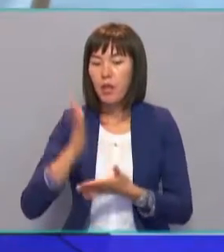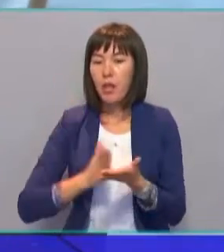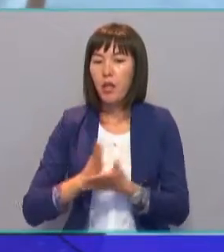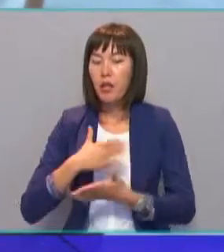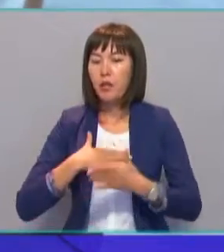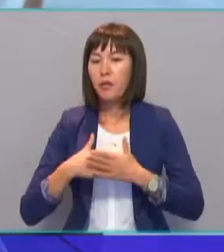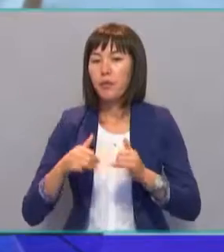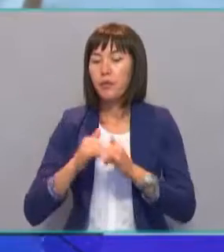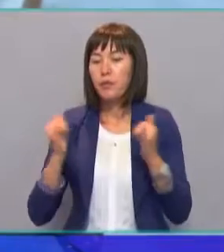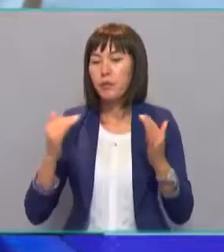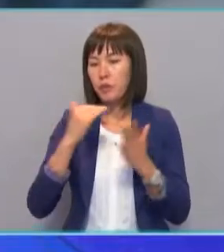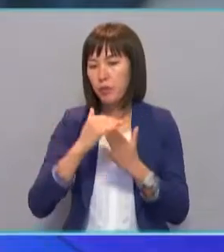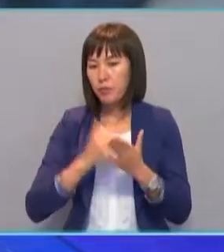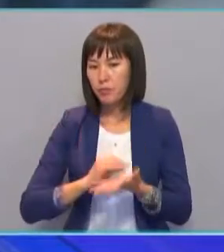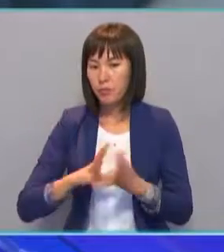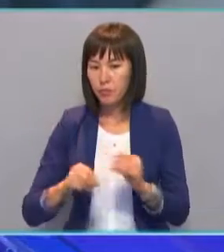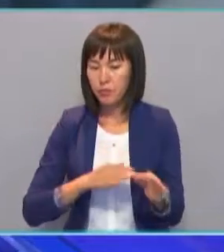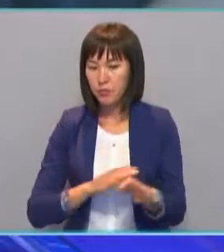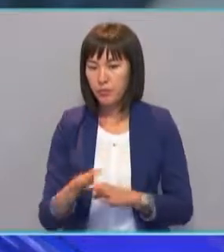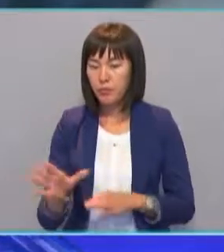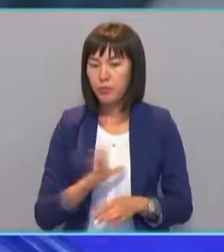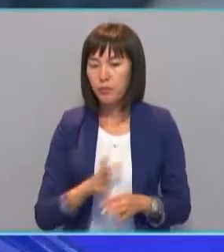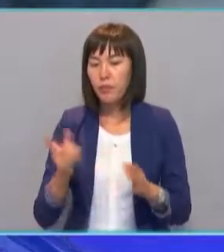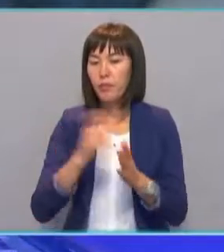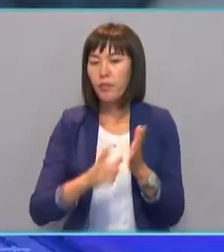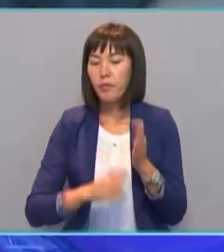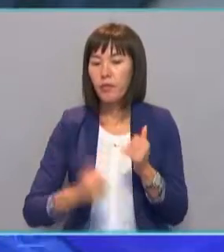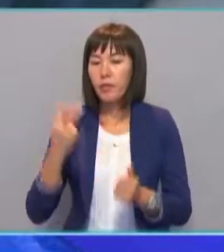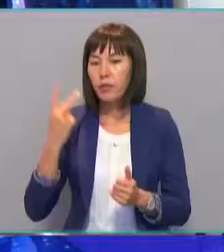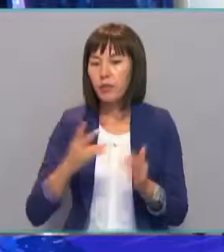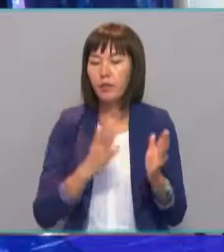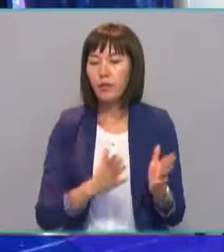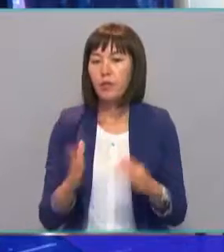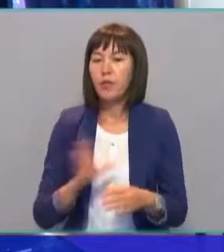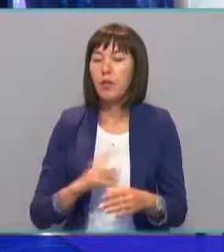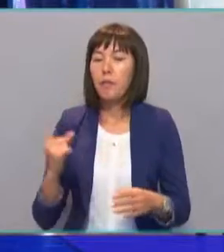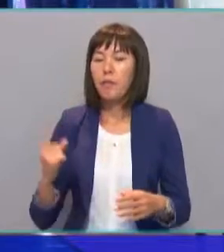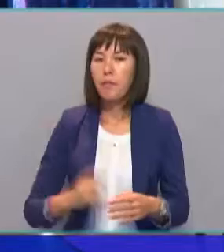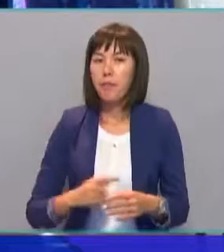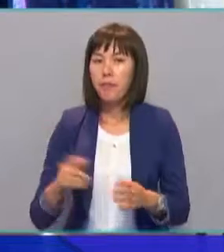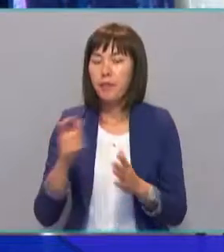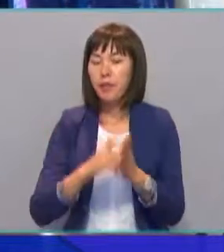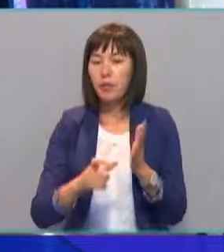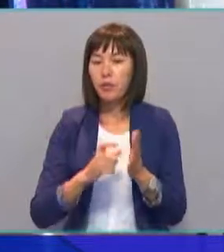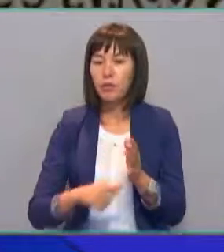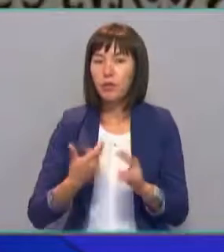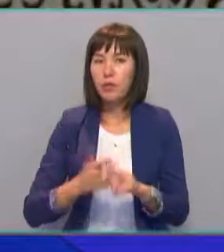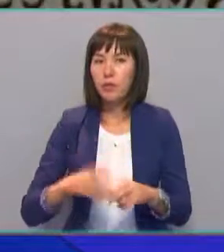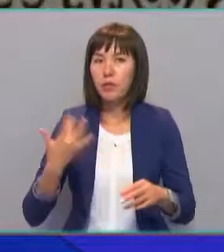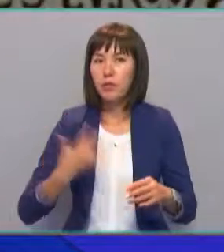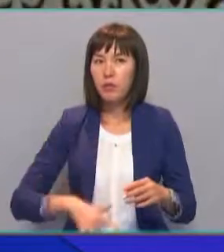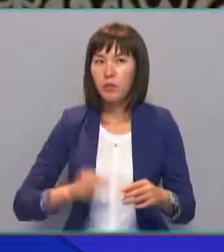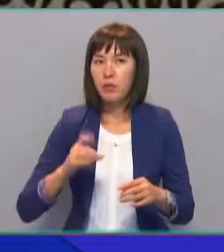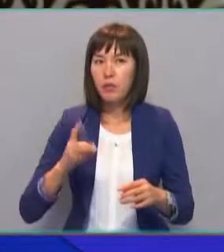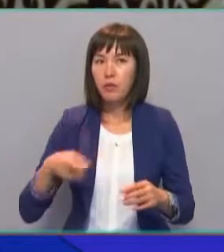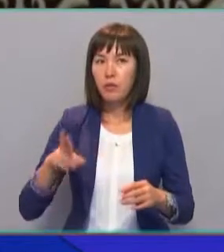бағдар рухани жаңғыру бағдарламасы аясында жүзеге асып отыр. Ән жарысы екі кезеңнен тұрды. Бірінші кезеңде ақының әндері домбыра,